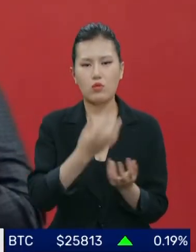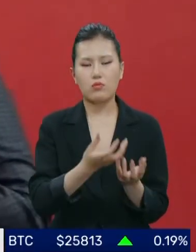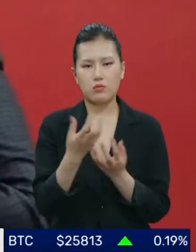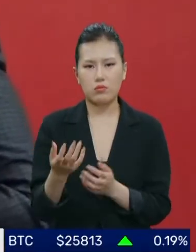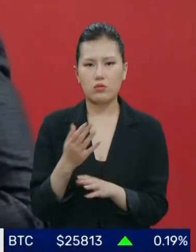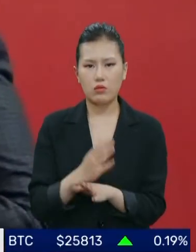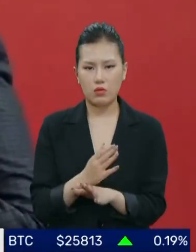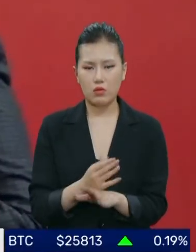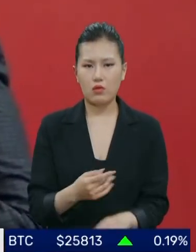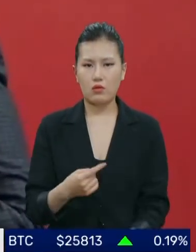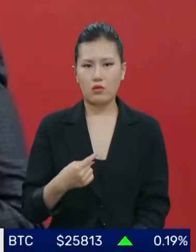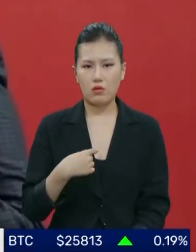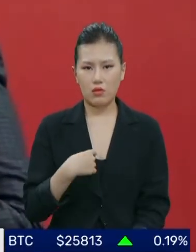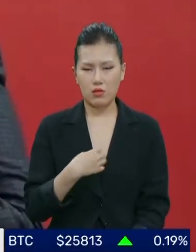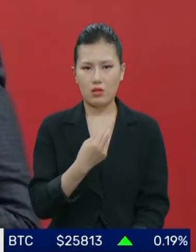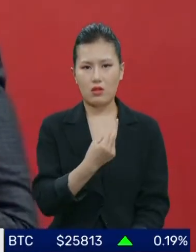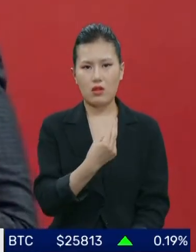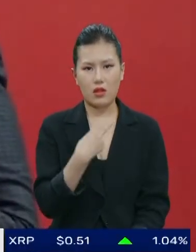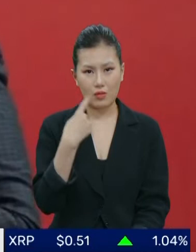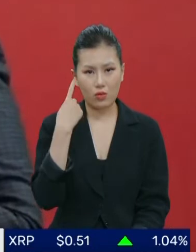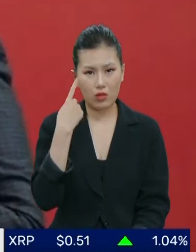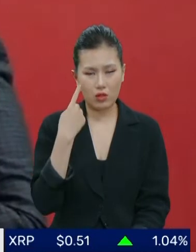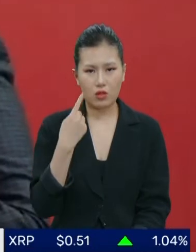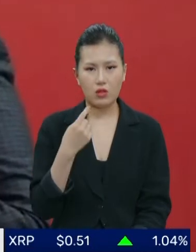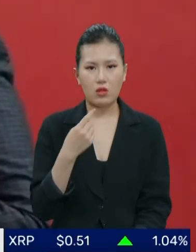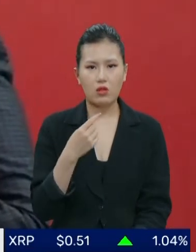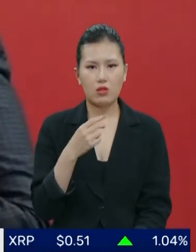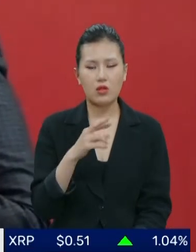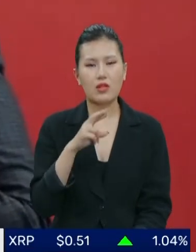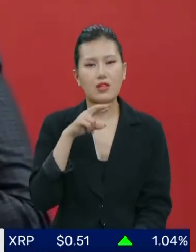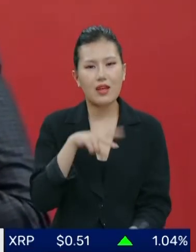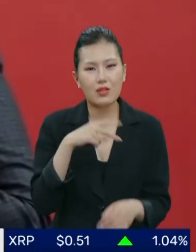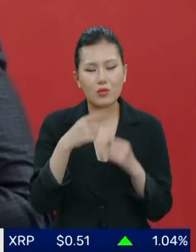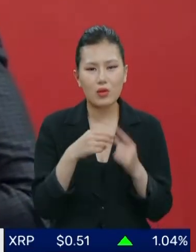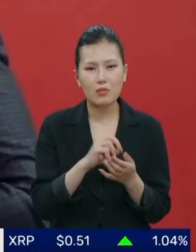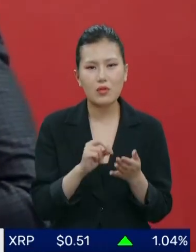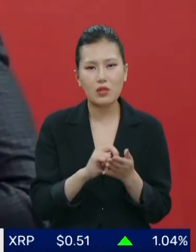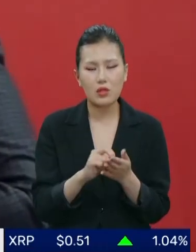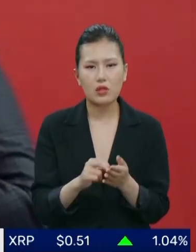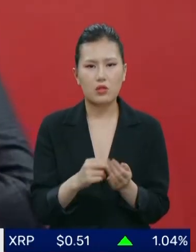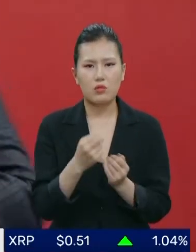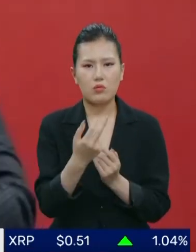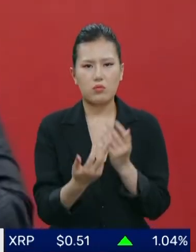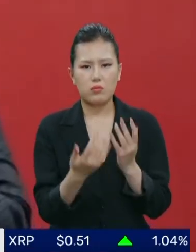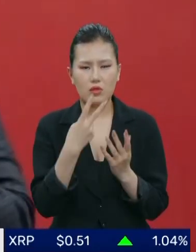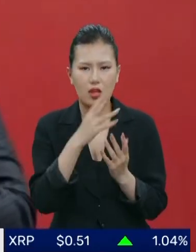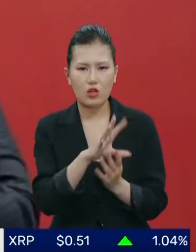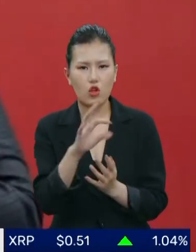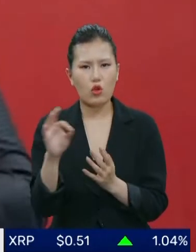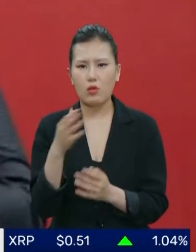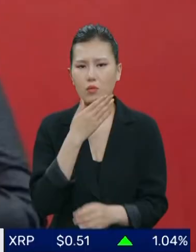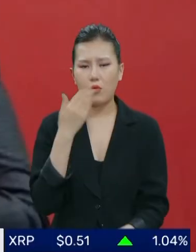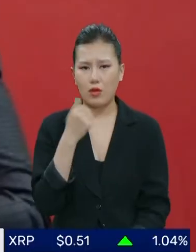Ягаад гэвэл намайг ядлах түгэнэлтэн дээр сонгон шалгаруулалт явуулгүйгээр гэж бичээд байгаа. Энэ ч одоо сонгон шалгаруулалт явуулж